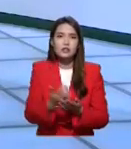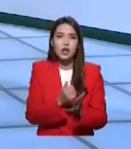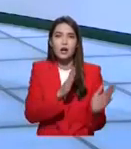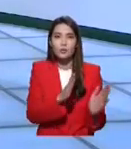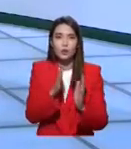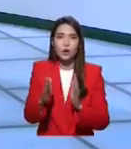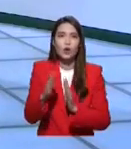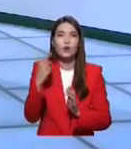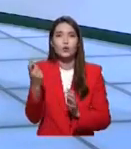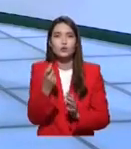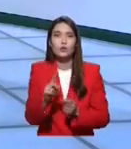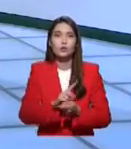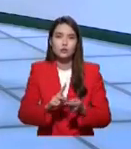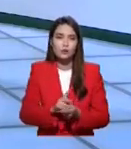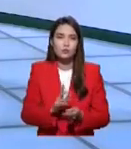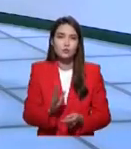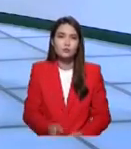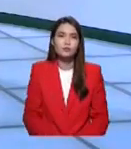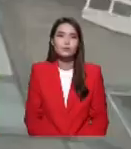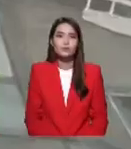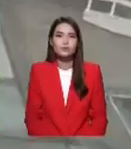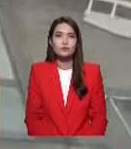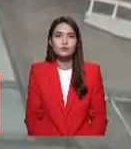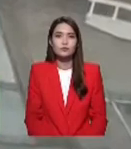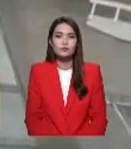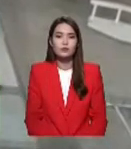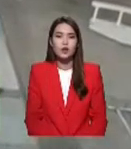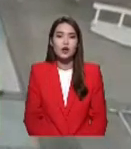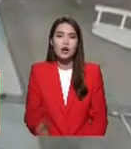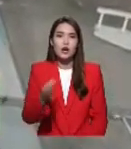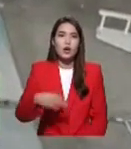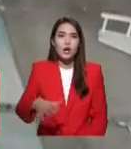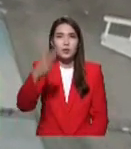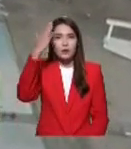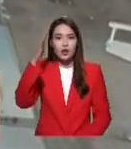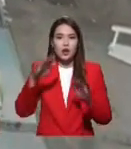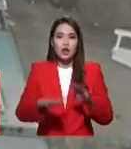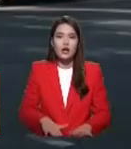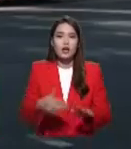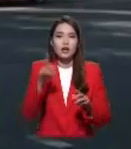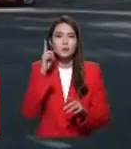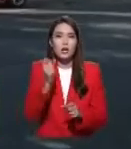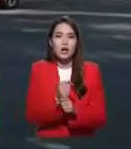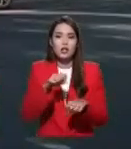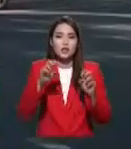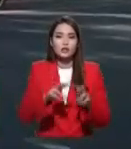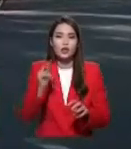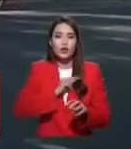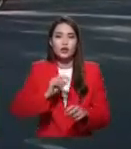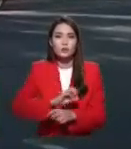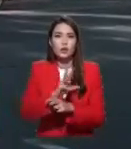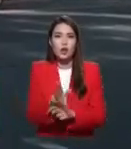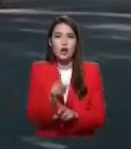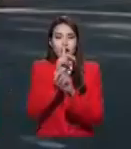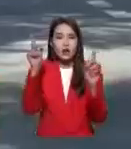болса, тұрмыстарын түзеуге сеп болмақ. Облыс халқының 3-тен 1 бөлігін жастар құрайды. Оларды жұмыспен қамту мәселелеріне